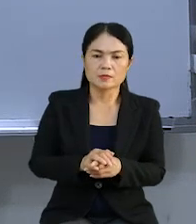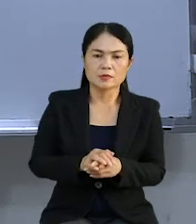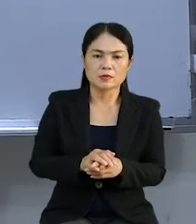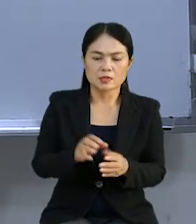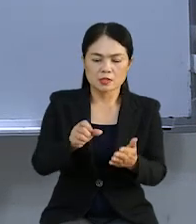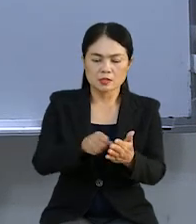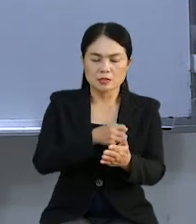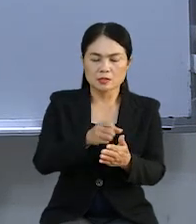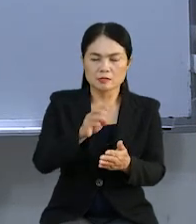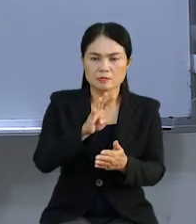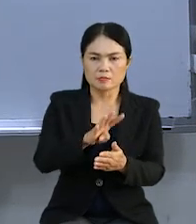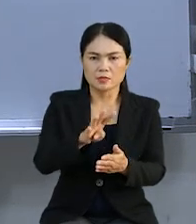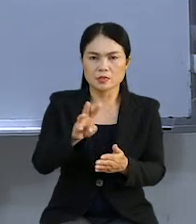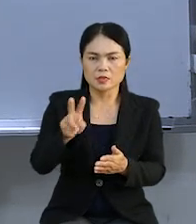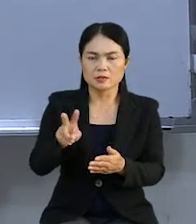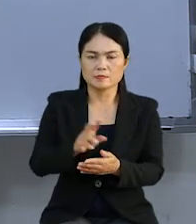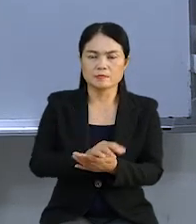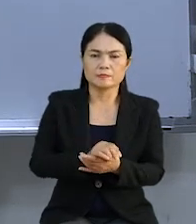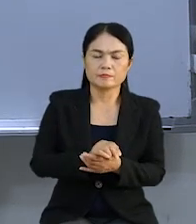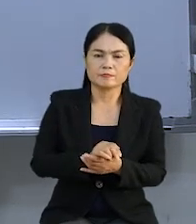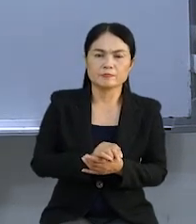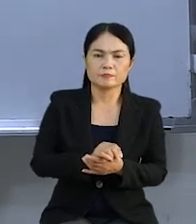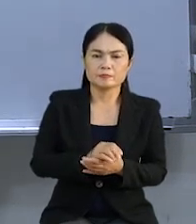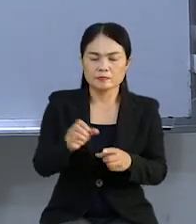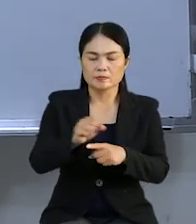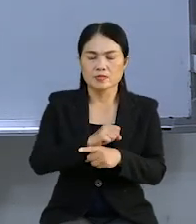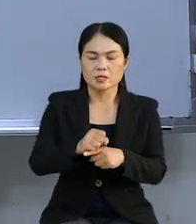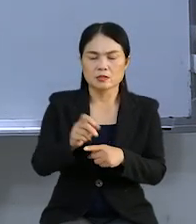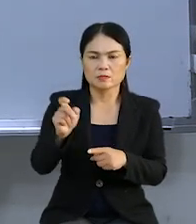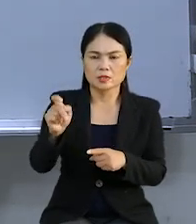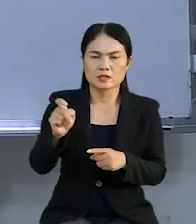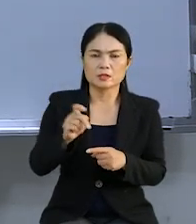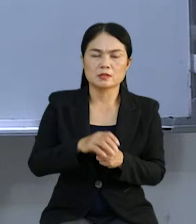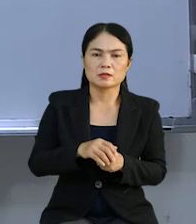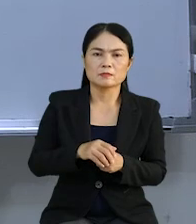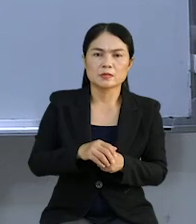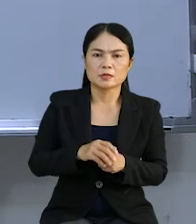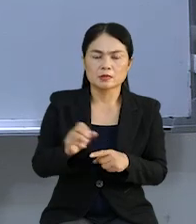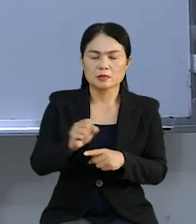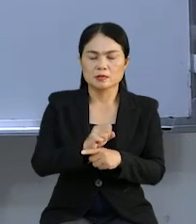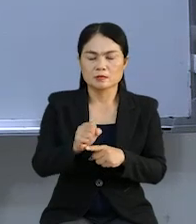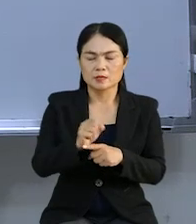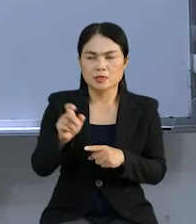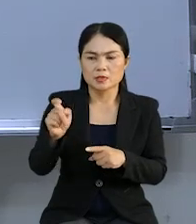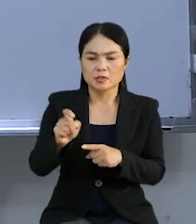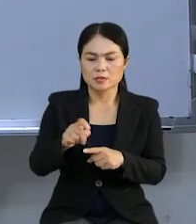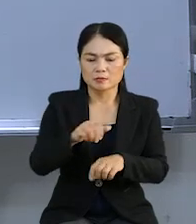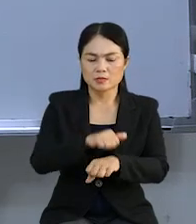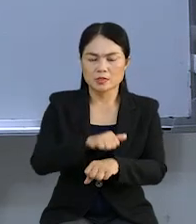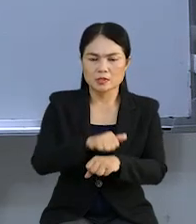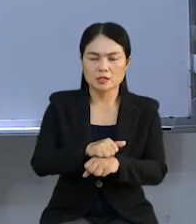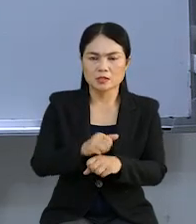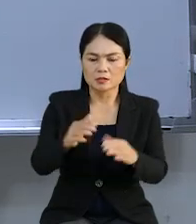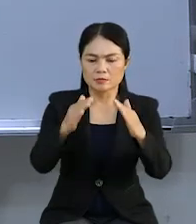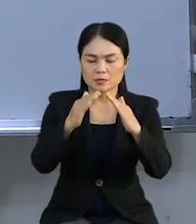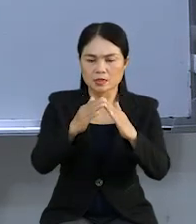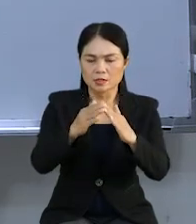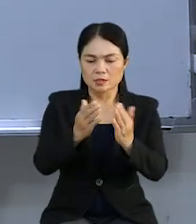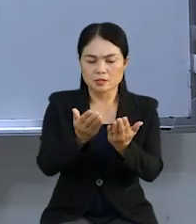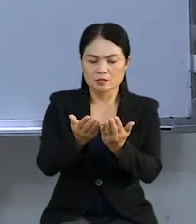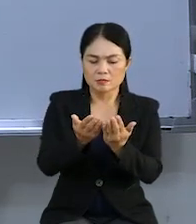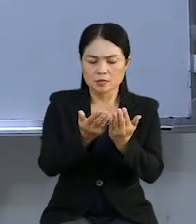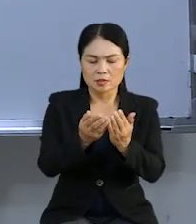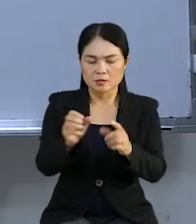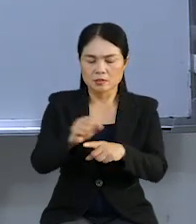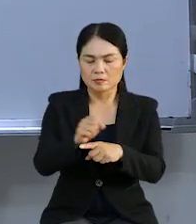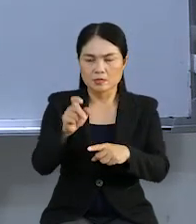ตุ่มปัวสายสปีบาดลมฮัดโกบาดลมฮัดโกเจียกิจกรรมแต่จังลูกครูสำอาง